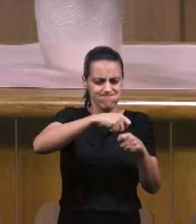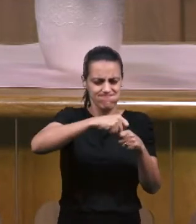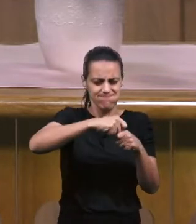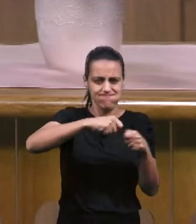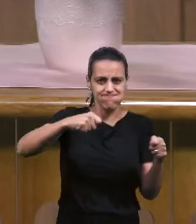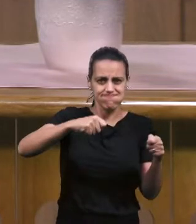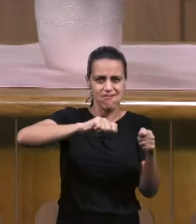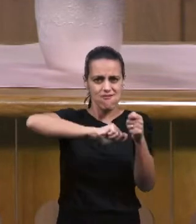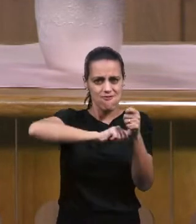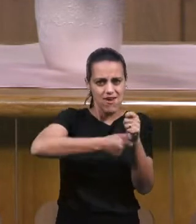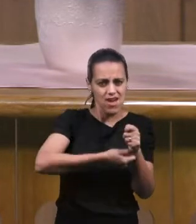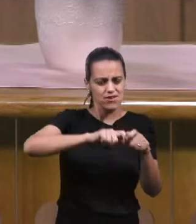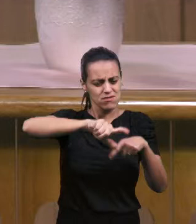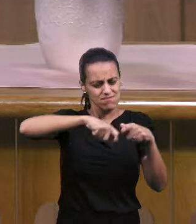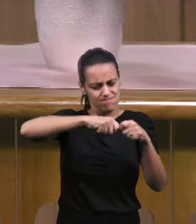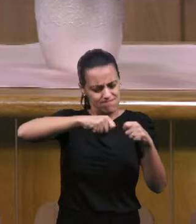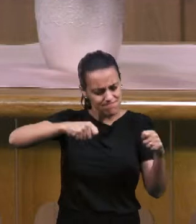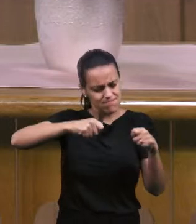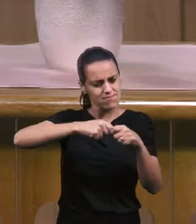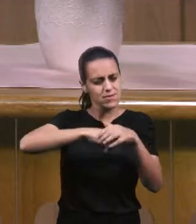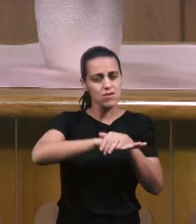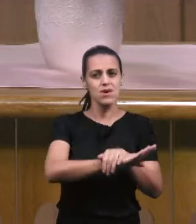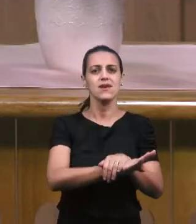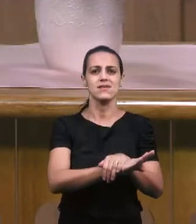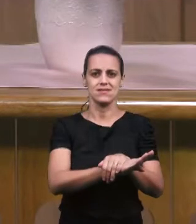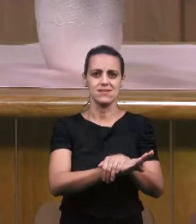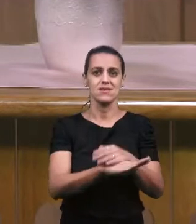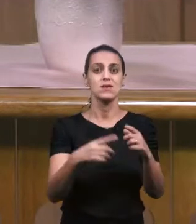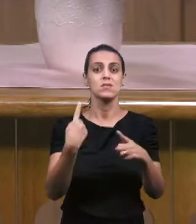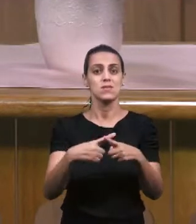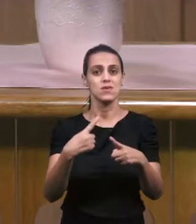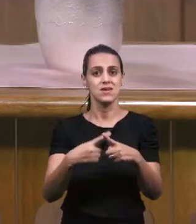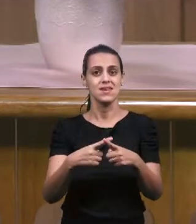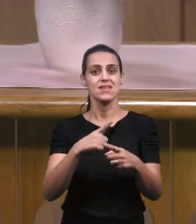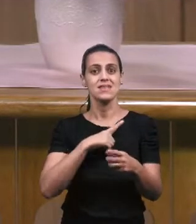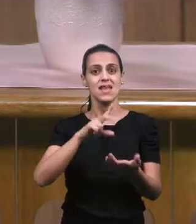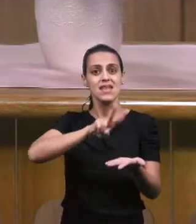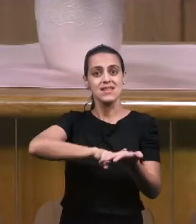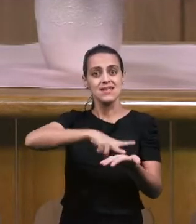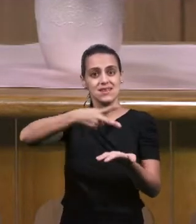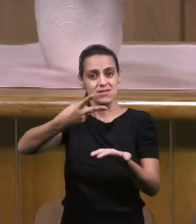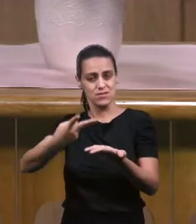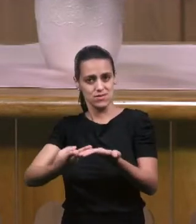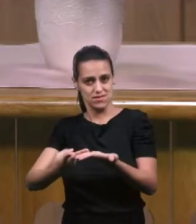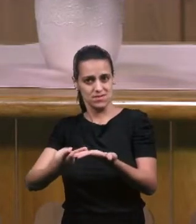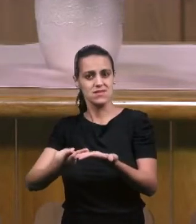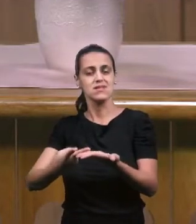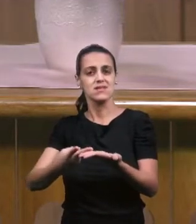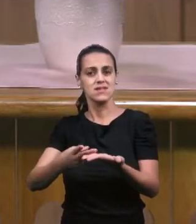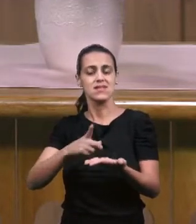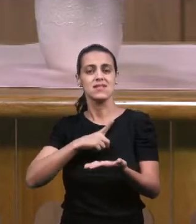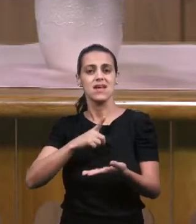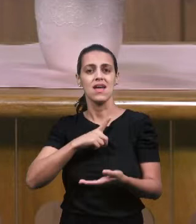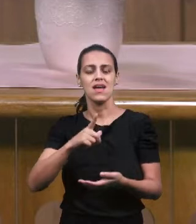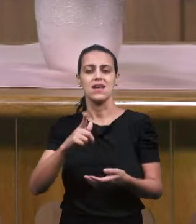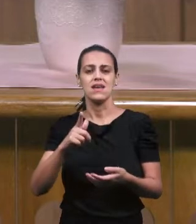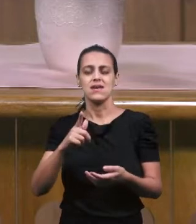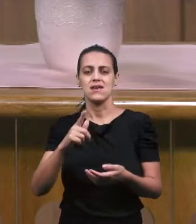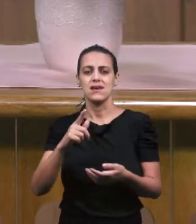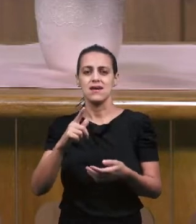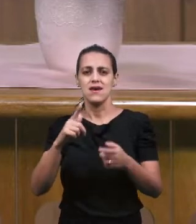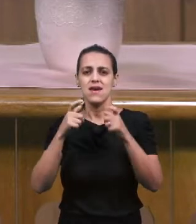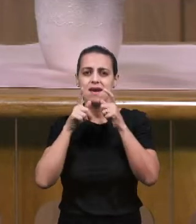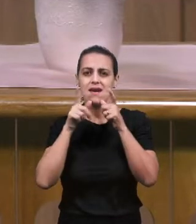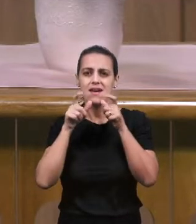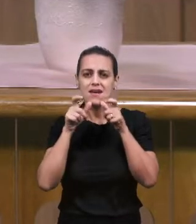nous pouvons dire, avec la traduction de la Bible du grec vers